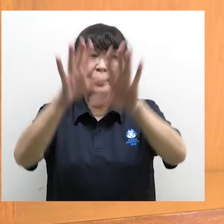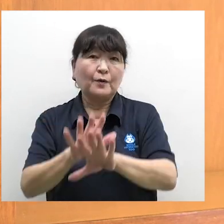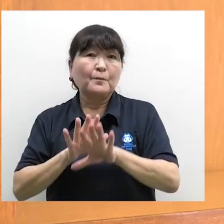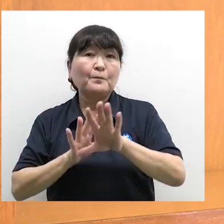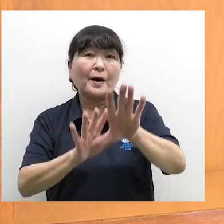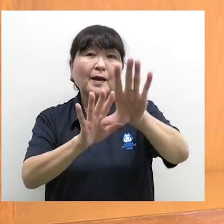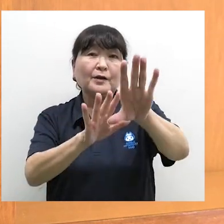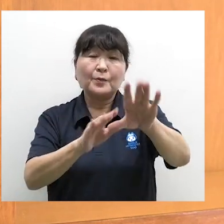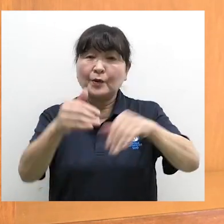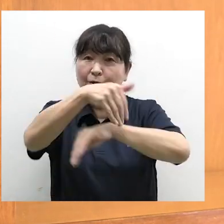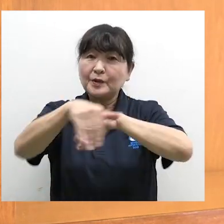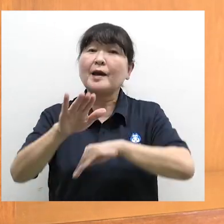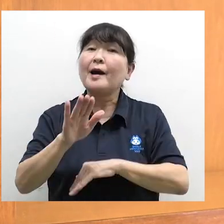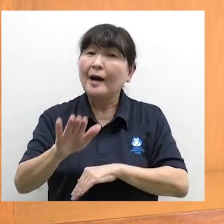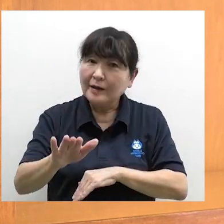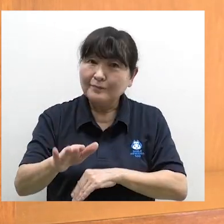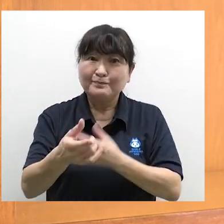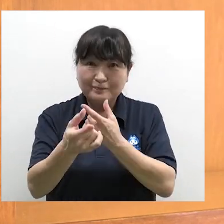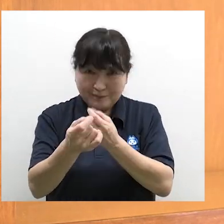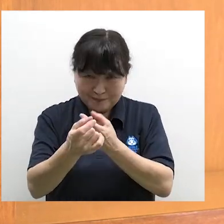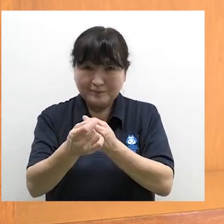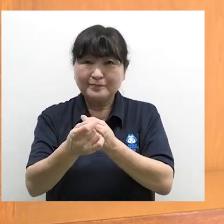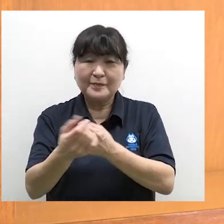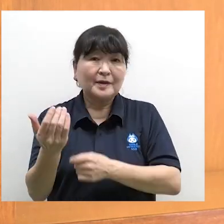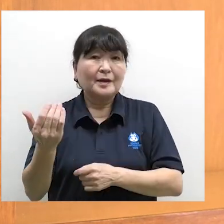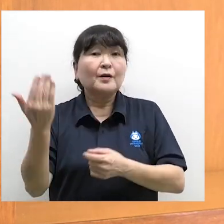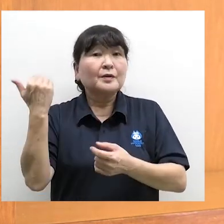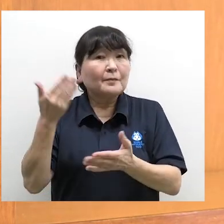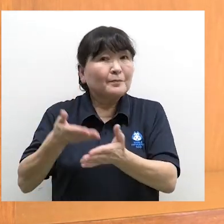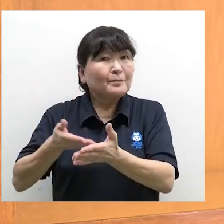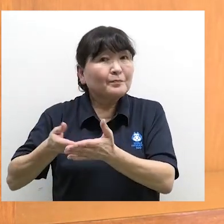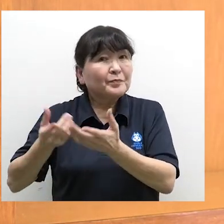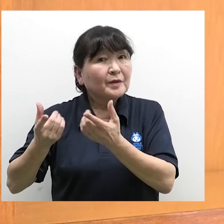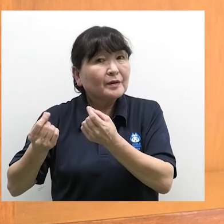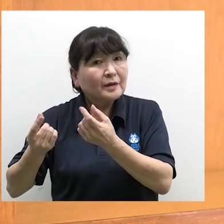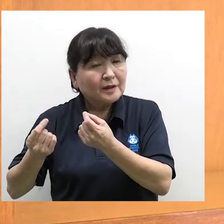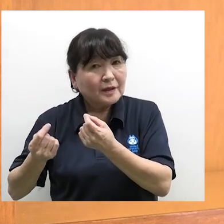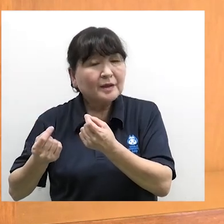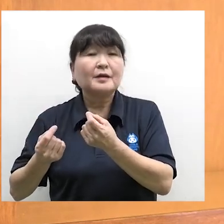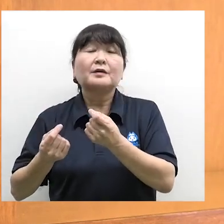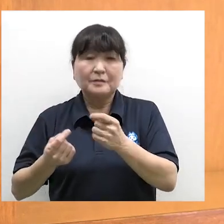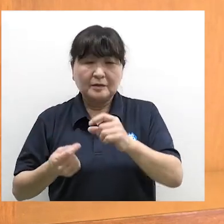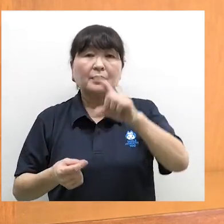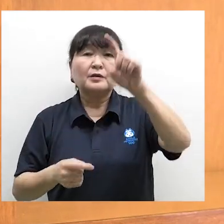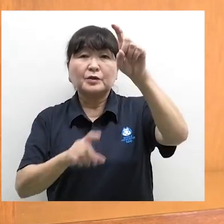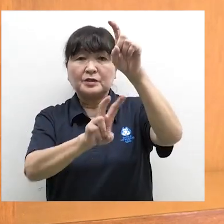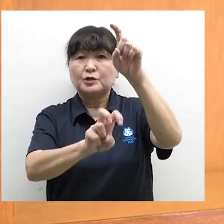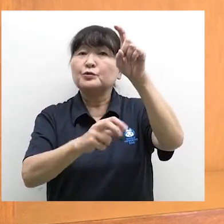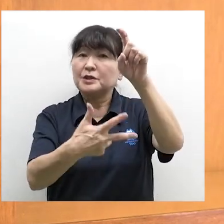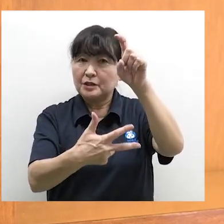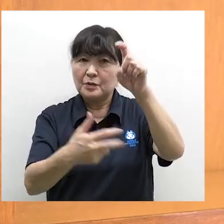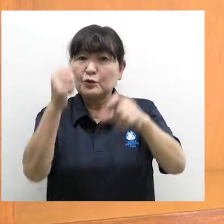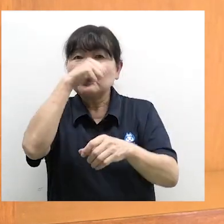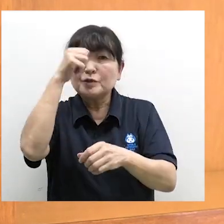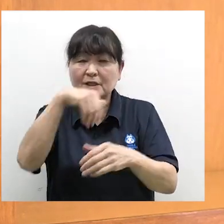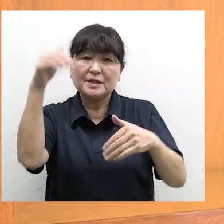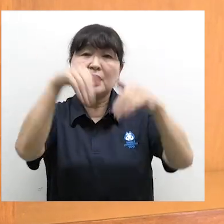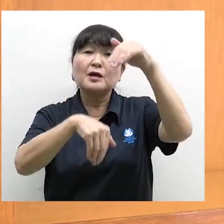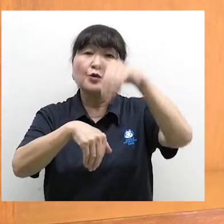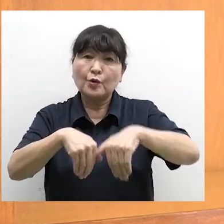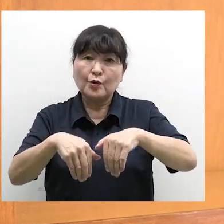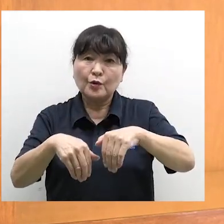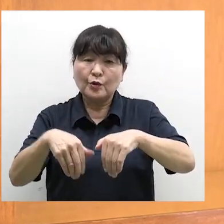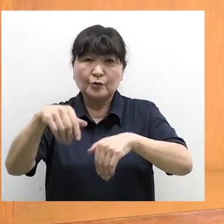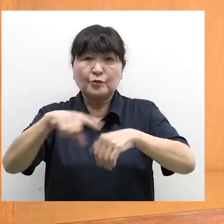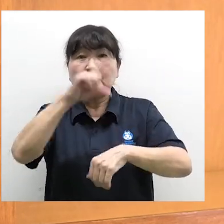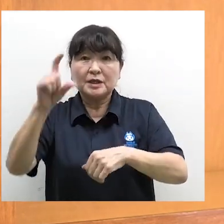ております。また先ほど申し上げましたが、27日は衆議院総選挙の投票日でございます。ぜひ